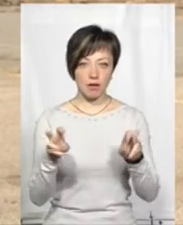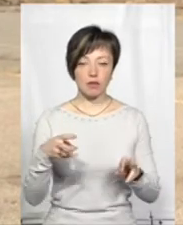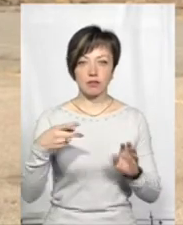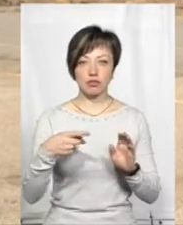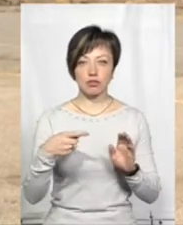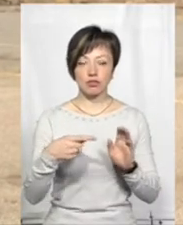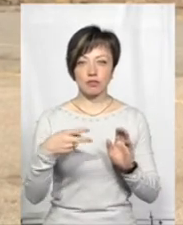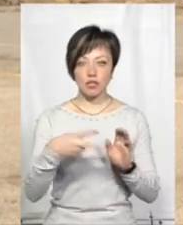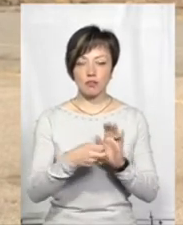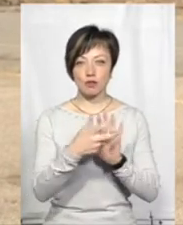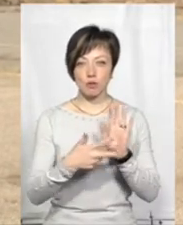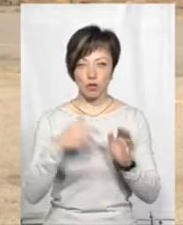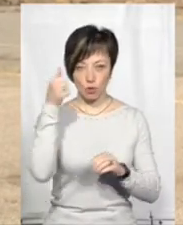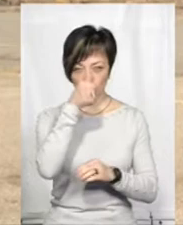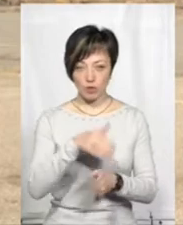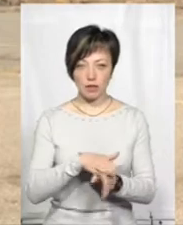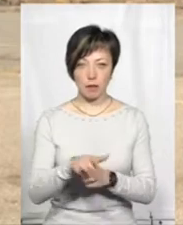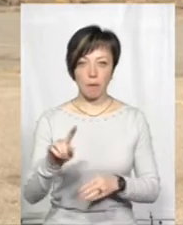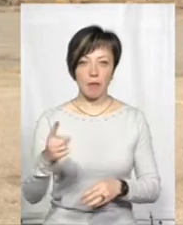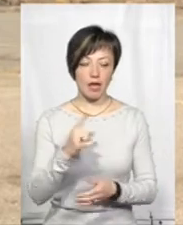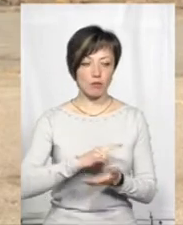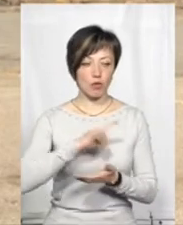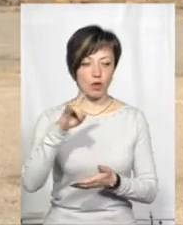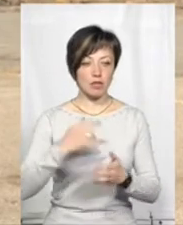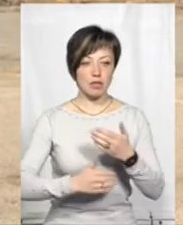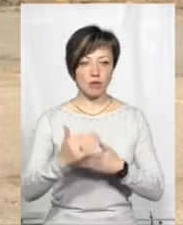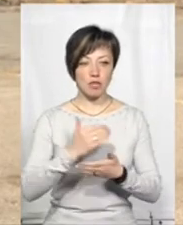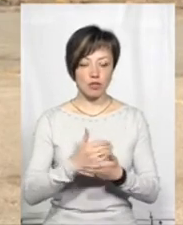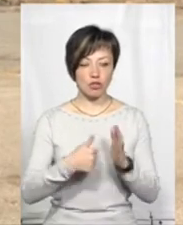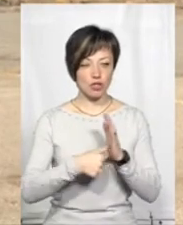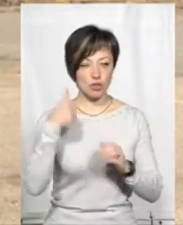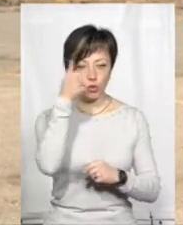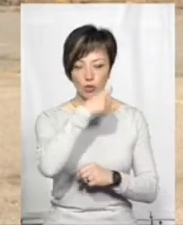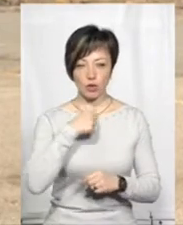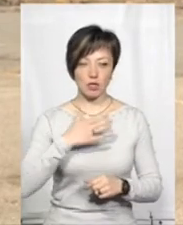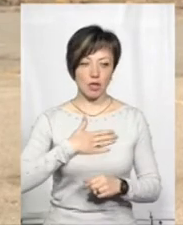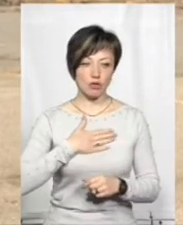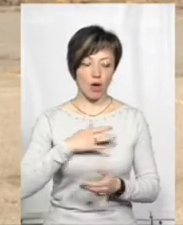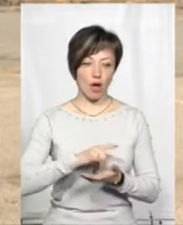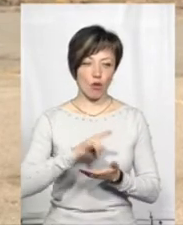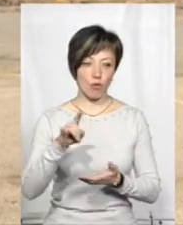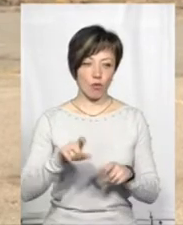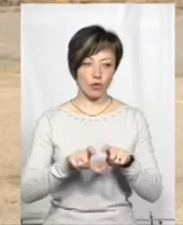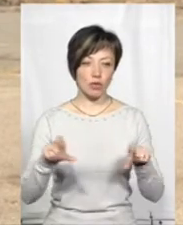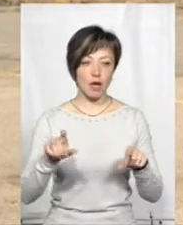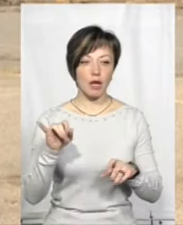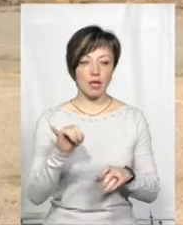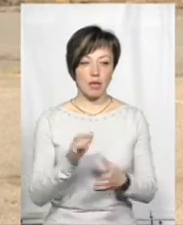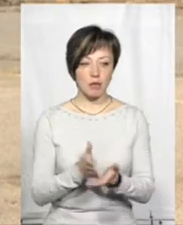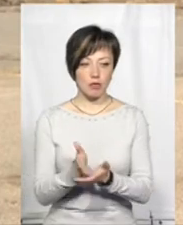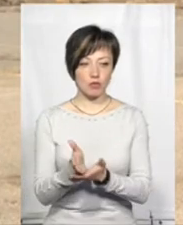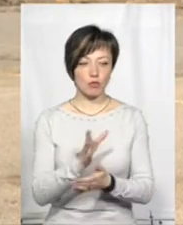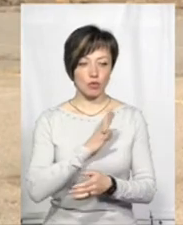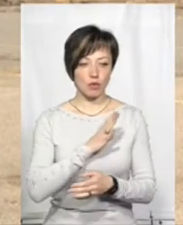грудня 2018 року здійснила перший політ за останні 6 років з нашого аеропорту. І маршрут його